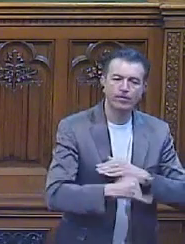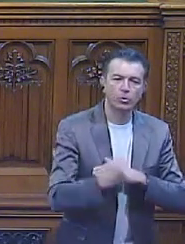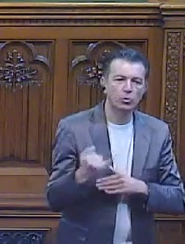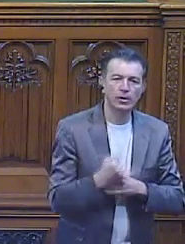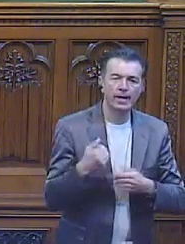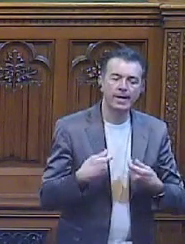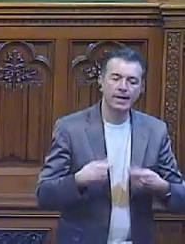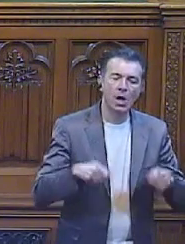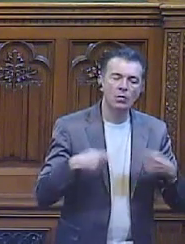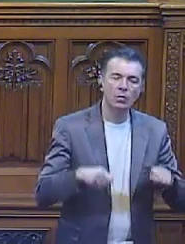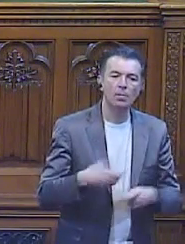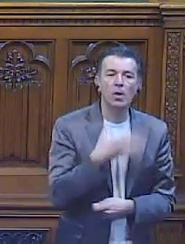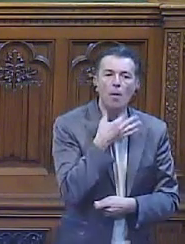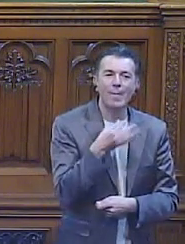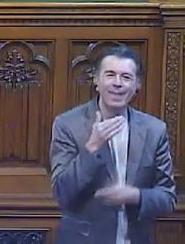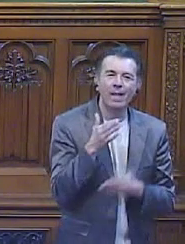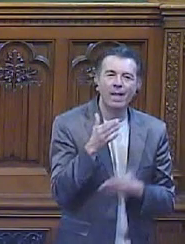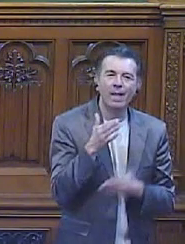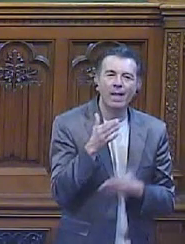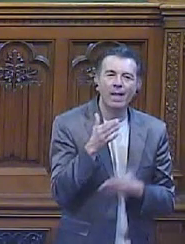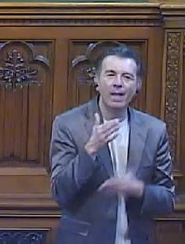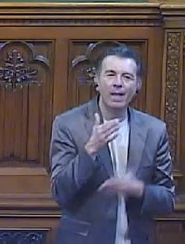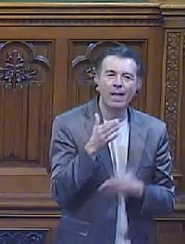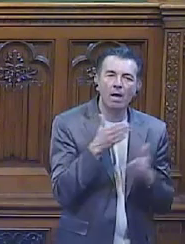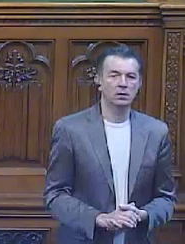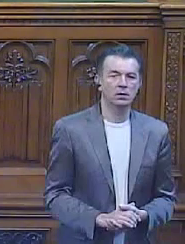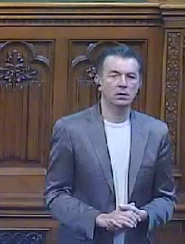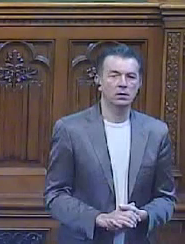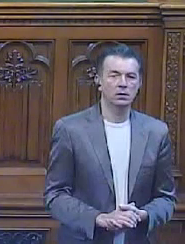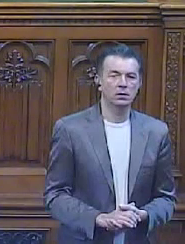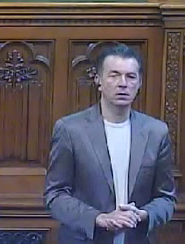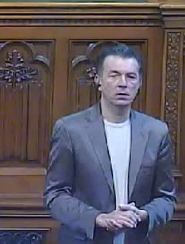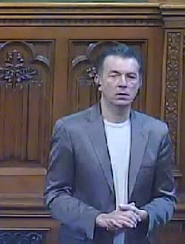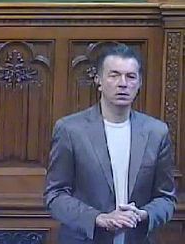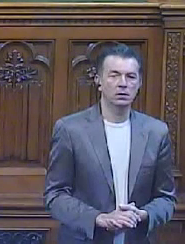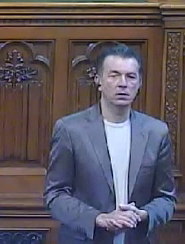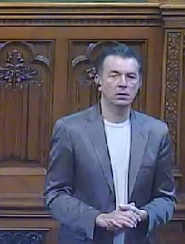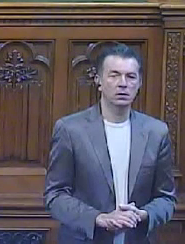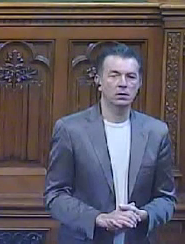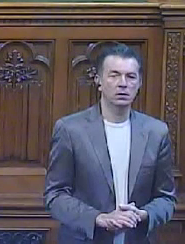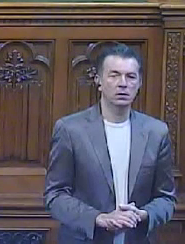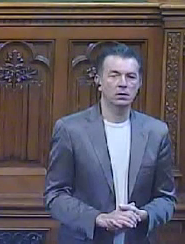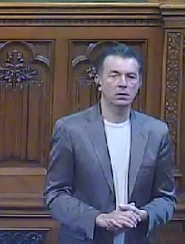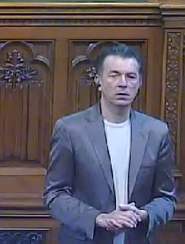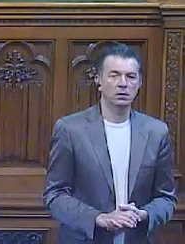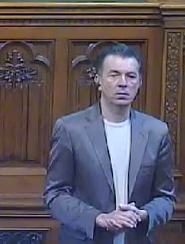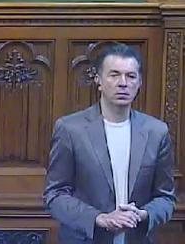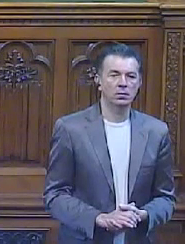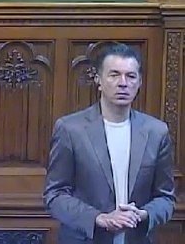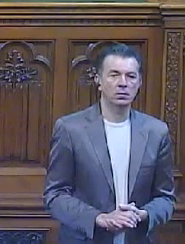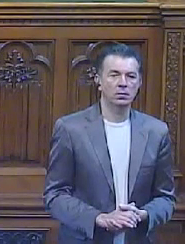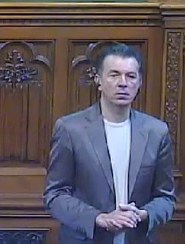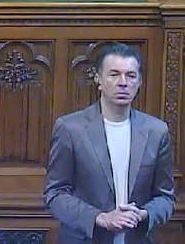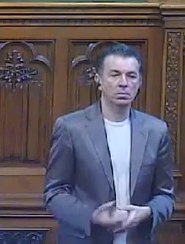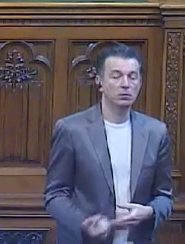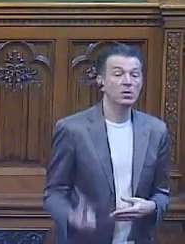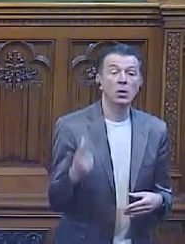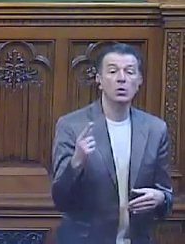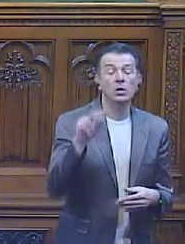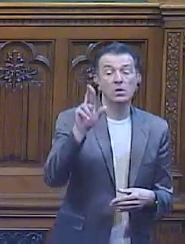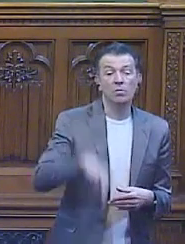bedarfsorientiert ausgebaut, erweitert und an die Gegebenheiten angepasst. 8 von diesen aber leben